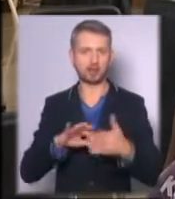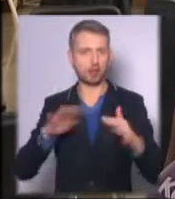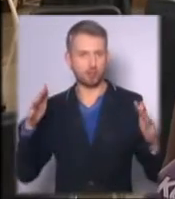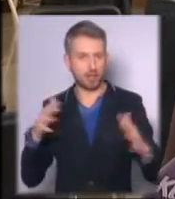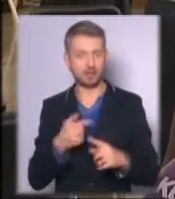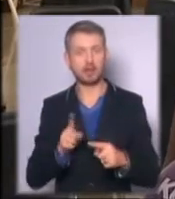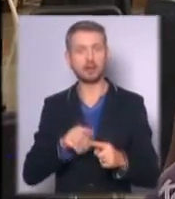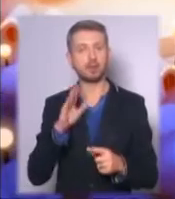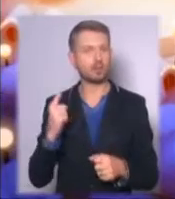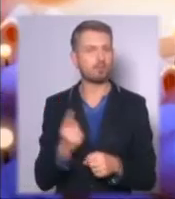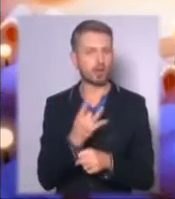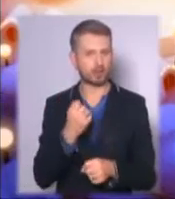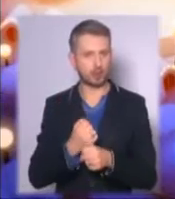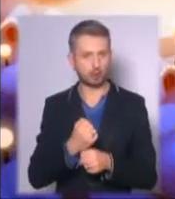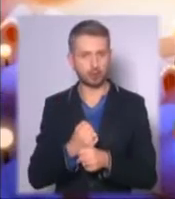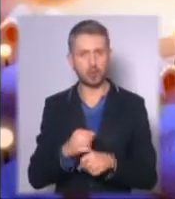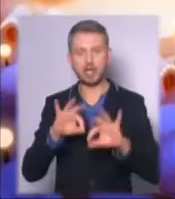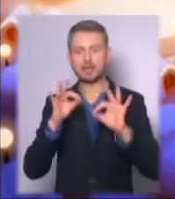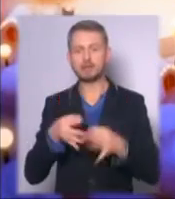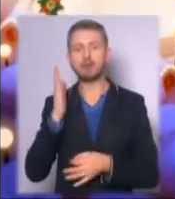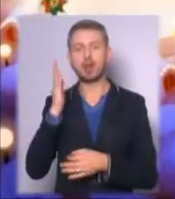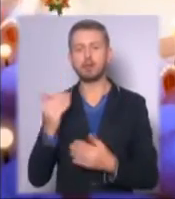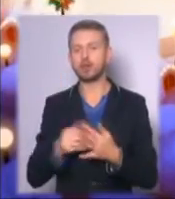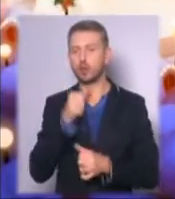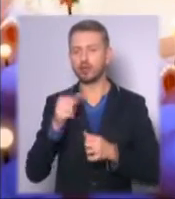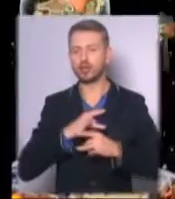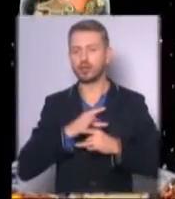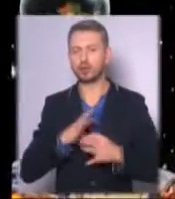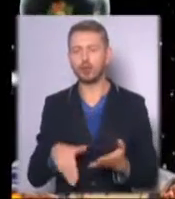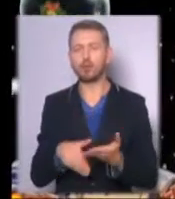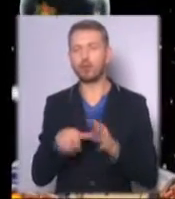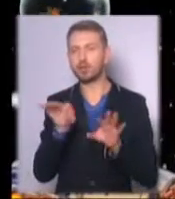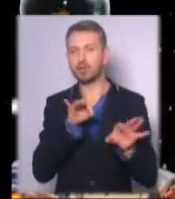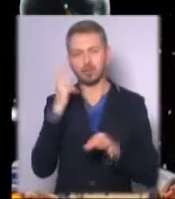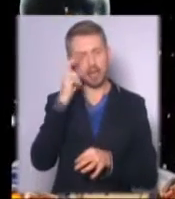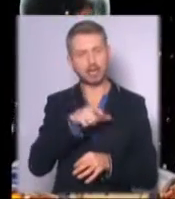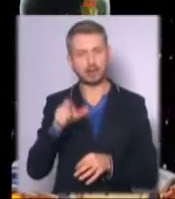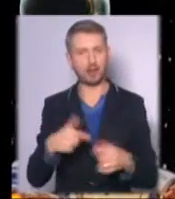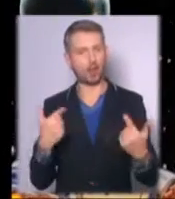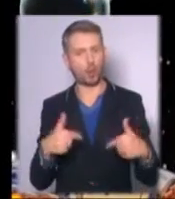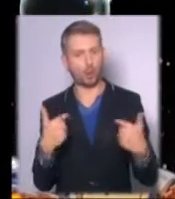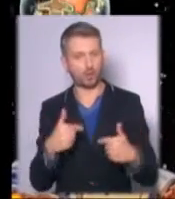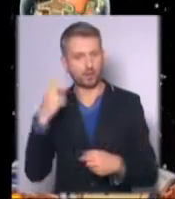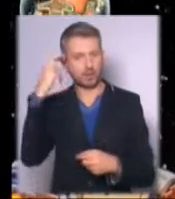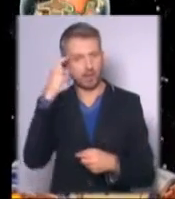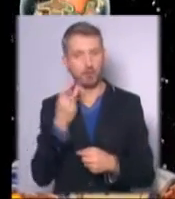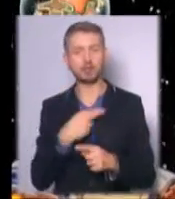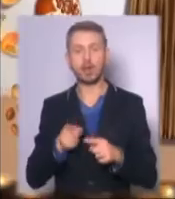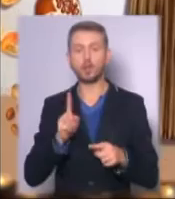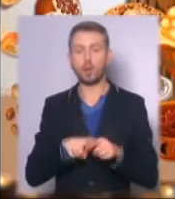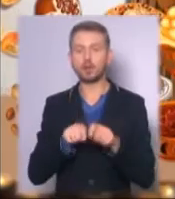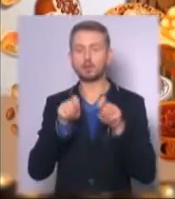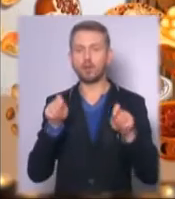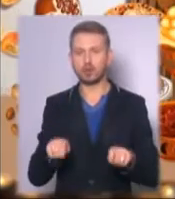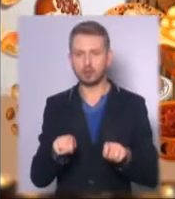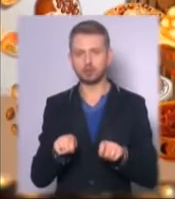Це буде вперше зроблено. Стиль майбутніх новорічних святкувань допоможуть підібрати кияни та гості столиці. Для цього організатори створили